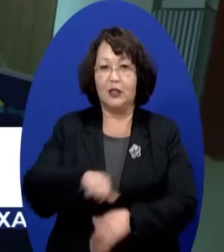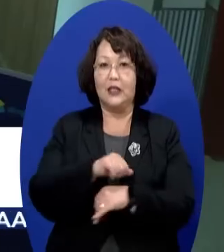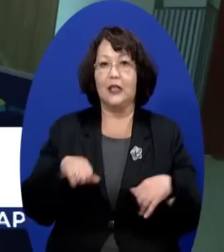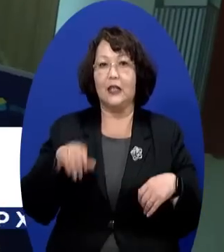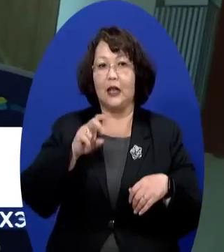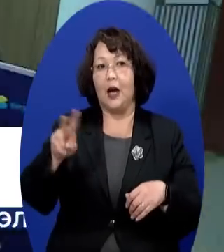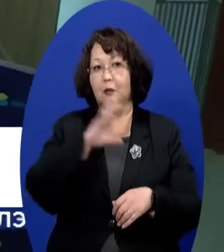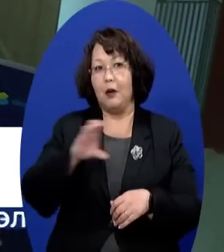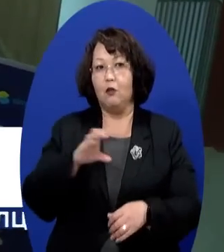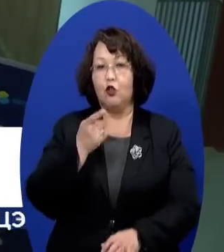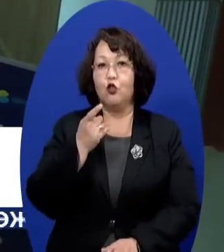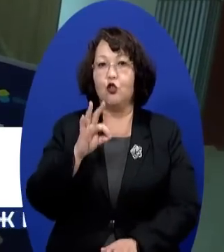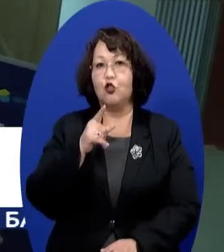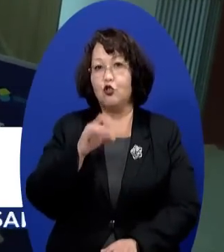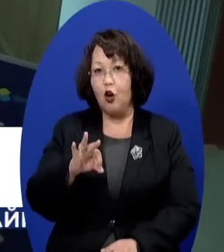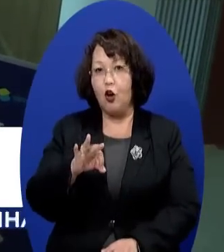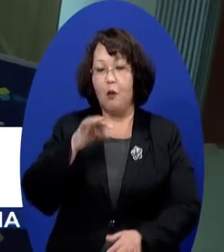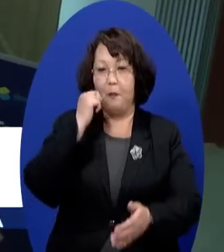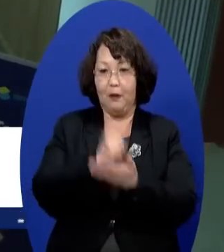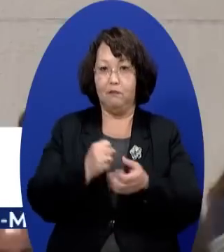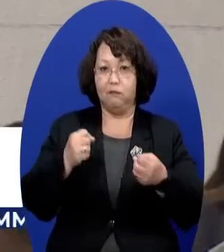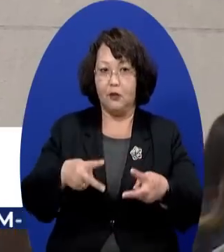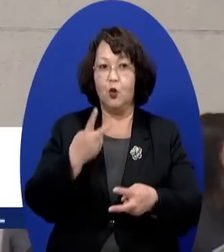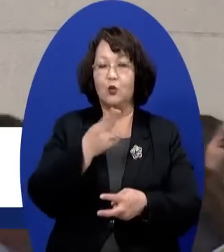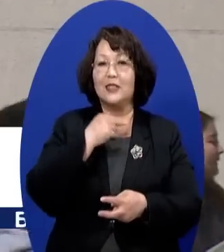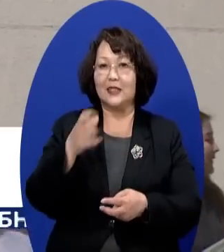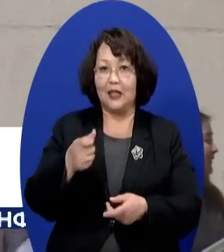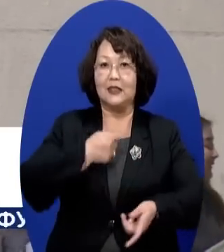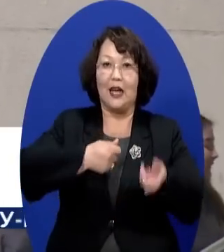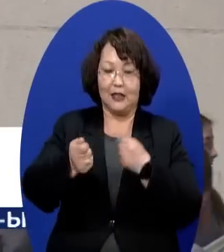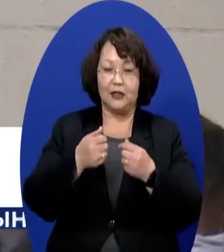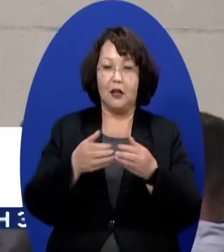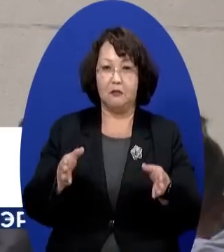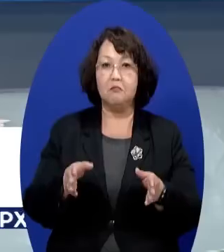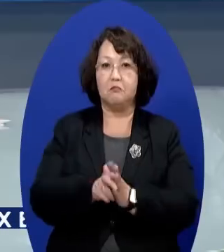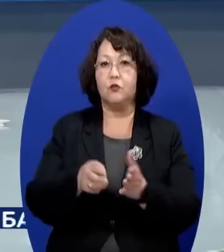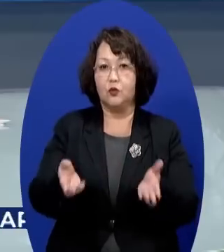нэгж байгууллагуудад хөрөнгөөр баталгаажсан үнэт цаасны арилжаа нээлттэй юм байна.